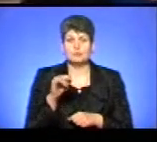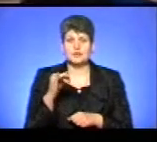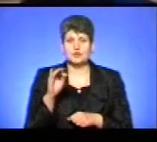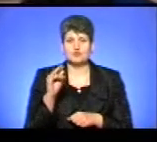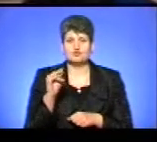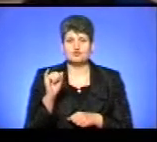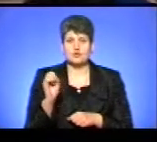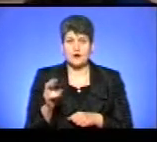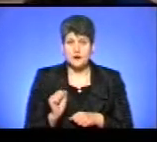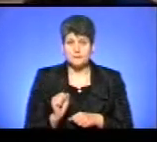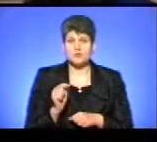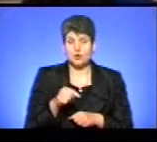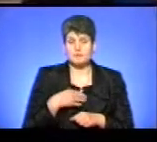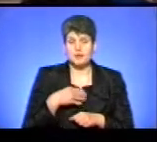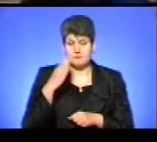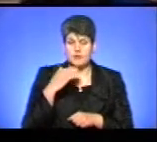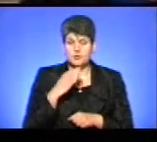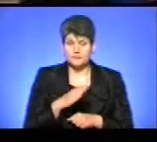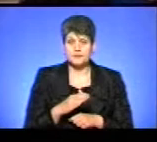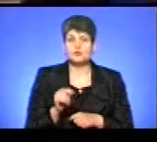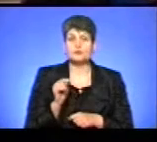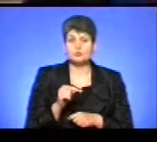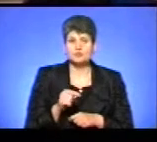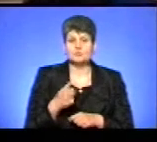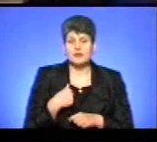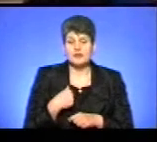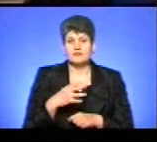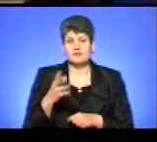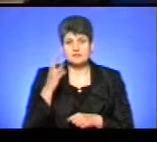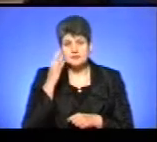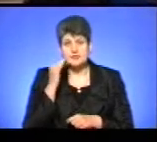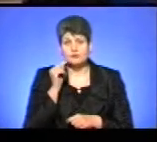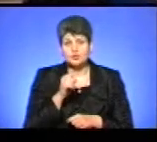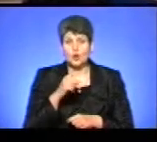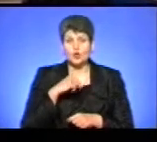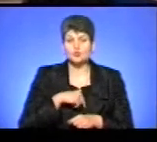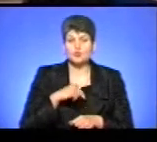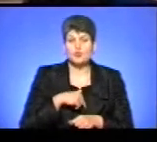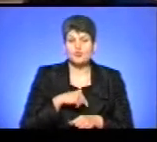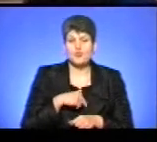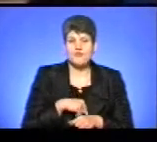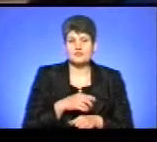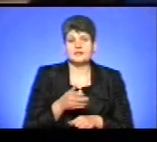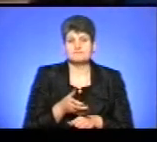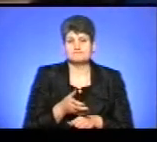ми, то мій батько, так. Через то ми рахуємо його десь духовним,